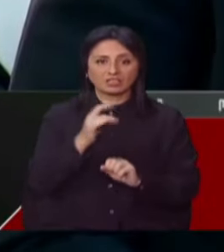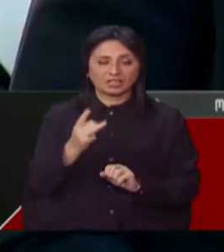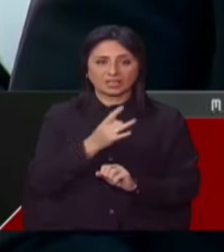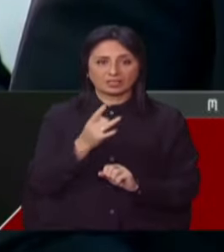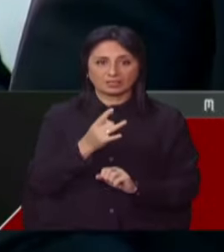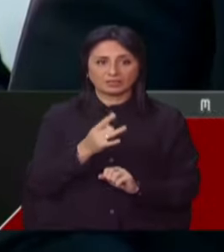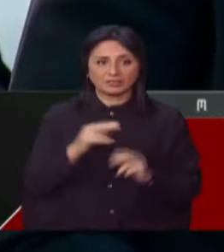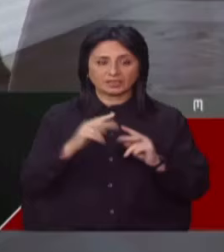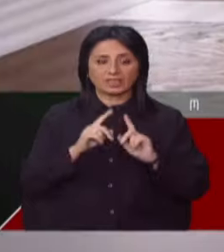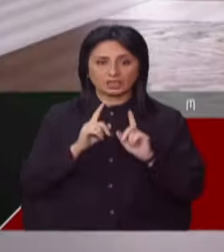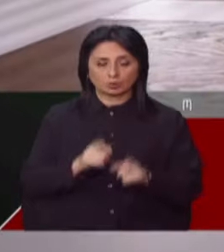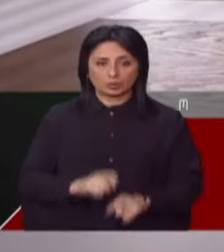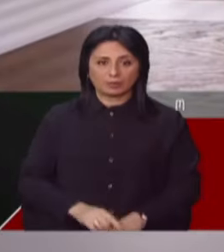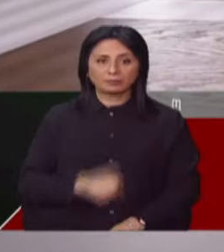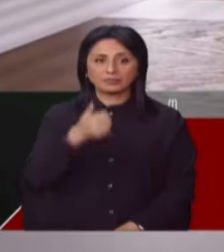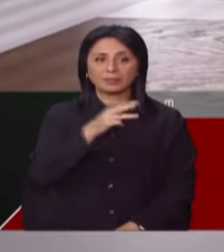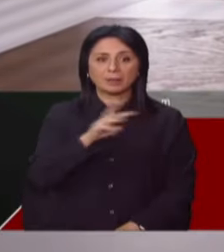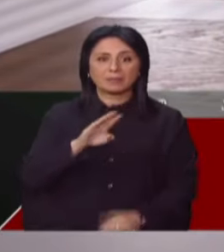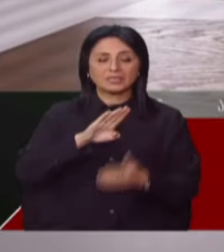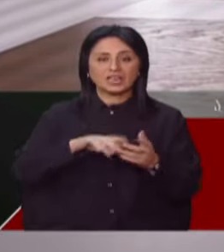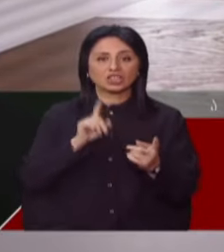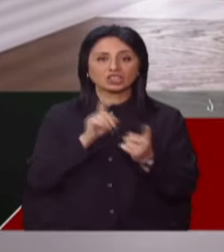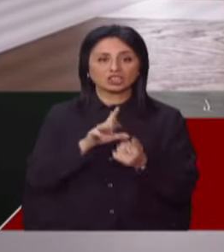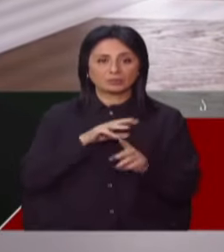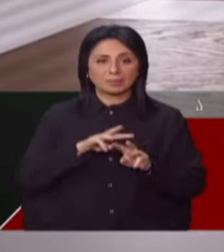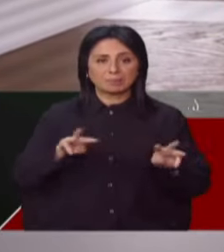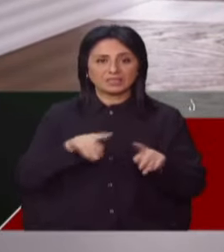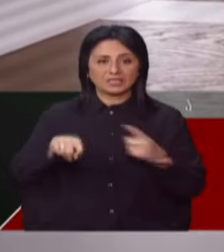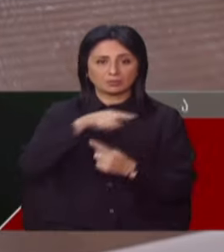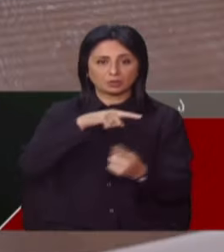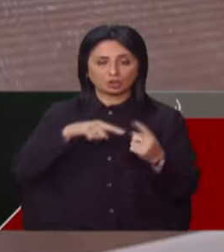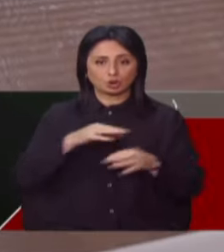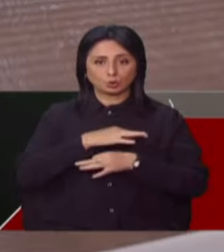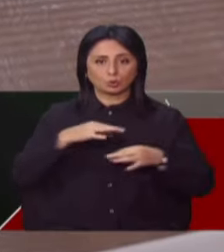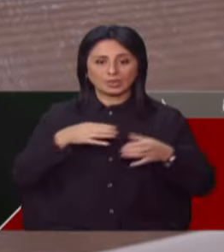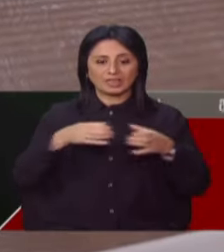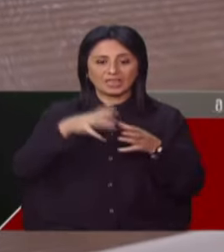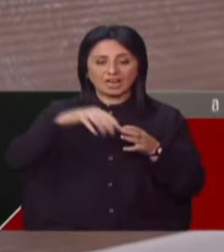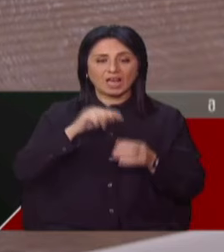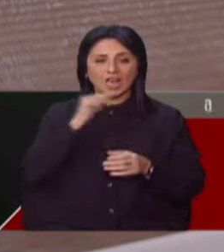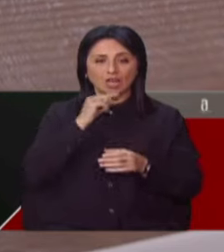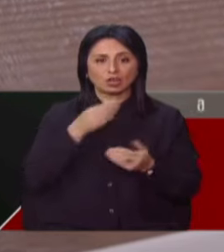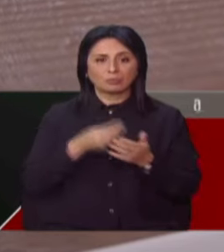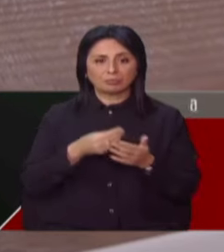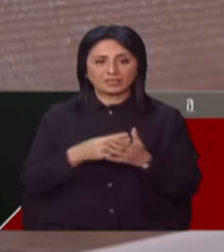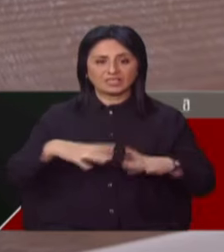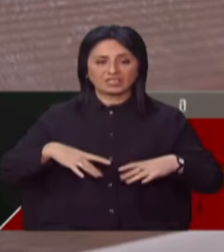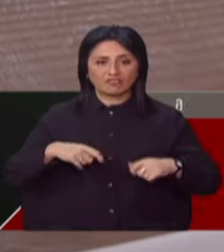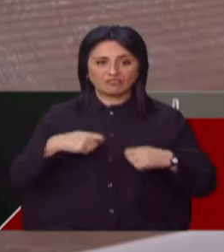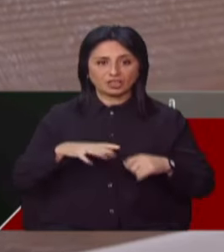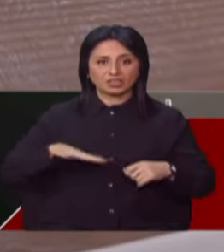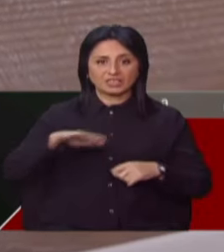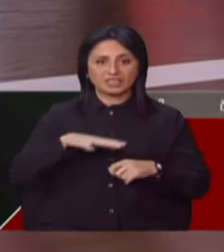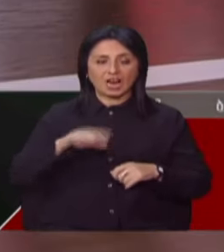ერთხელ დადასტურებისთვის. პრემიერების გარდა შეხვედრა შედგა მინისტრებს შორისაც. უნგრეთის დელეგაციაში ეკონომიკის, ფინანსთა, ვაჭრობისა და